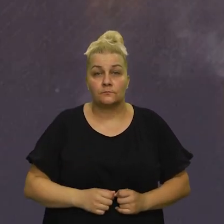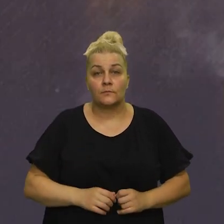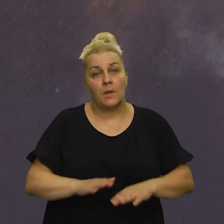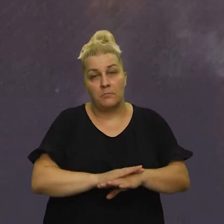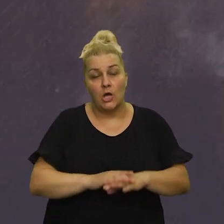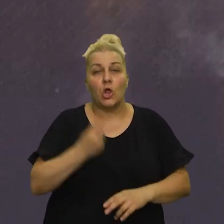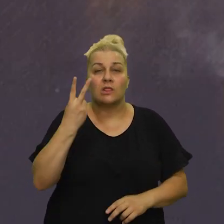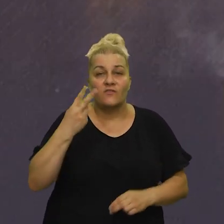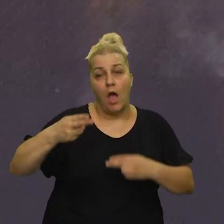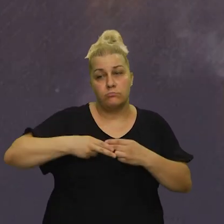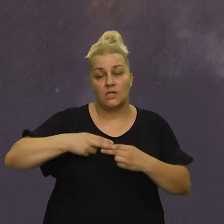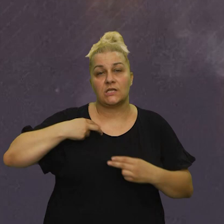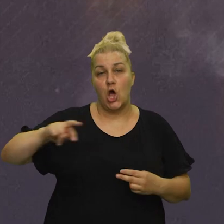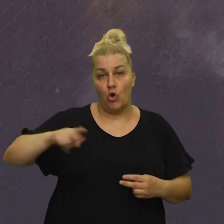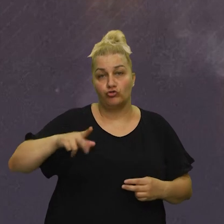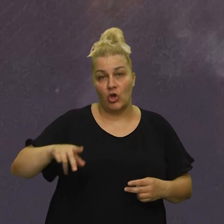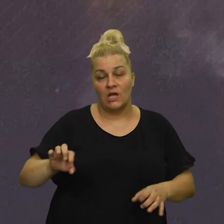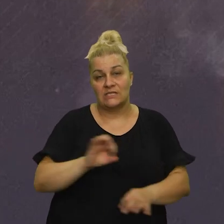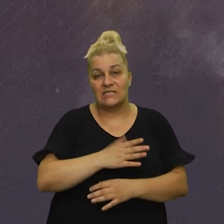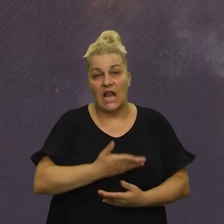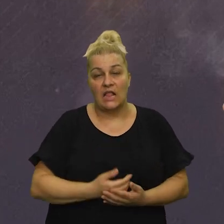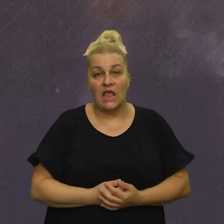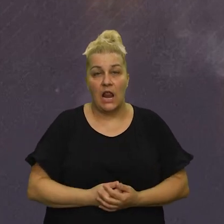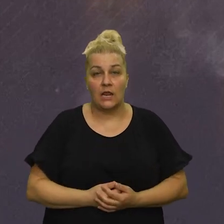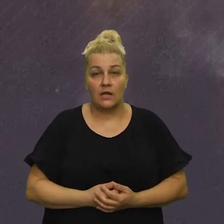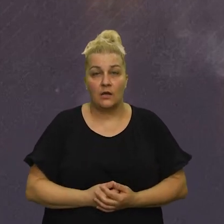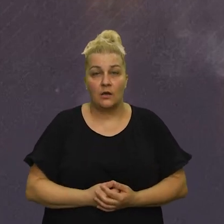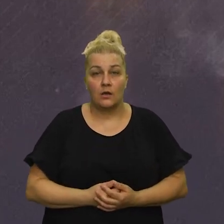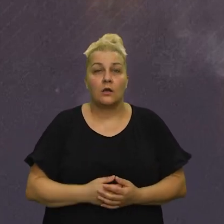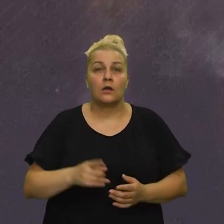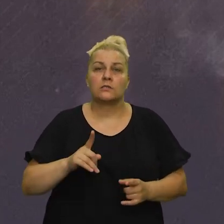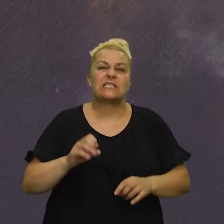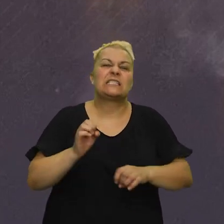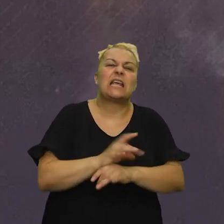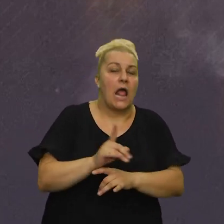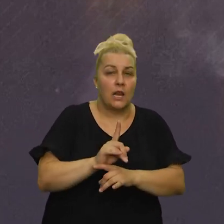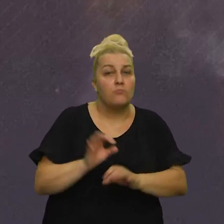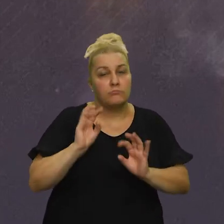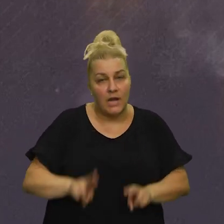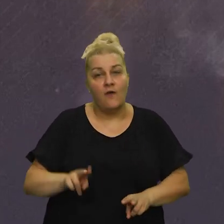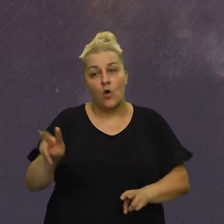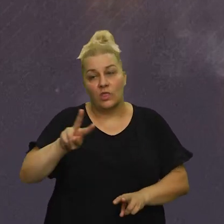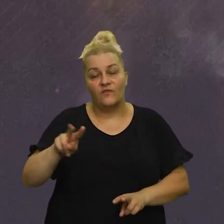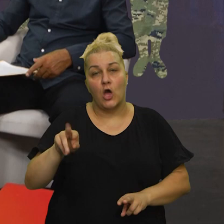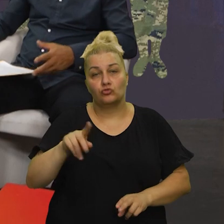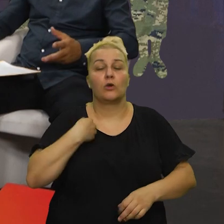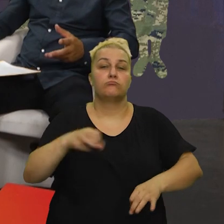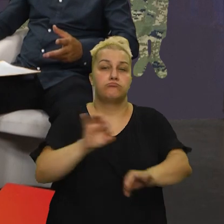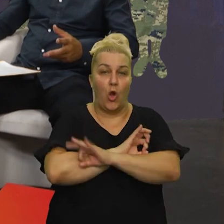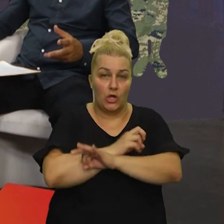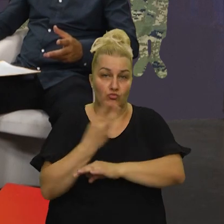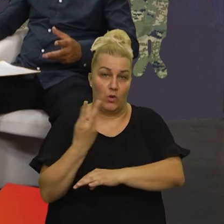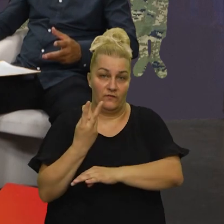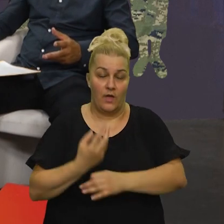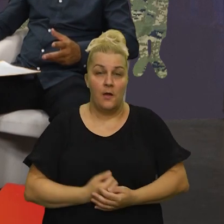dva u stvari bliža rođaka su mi stradala. Ne stradala, nego poginula. Da, sad